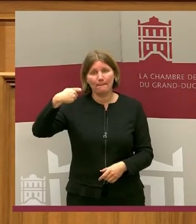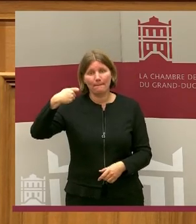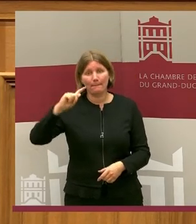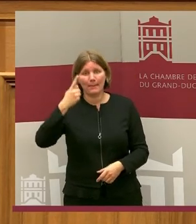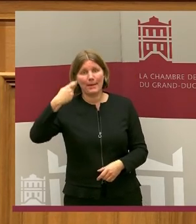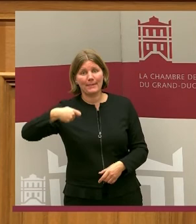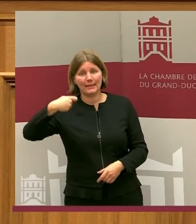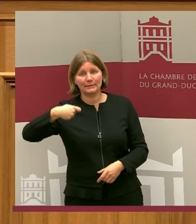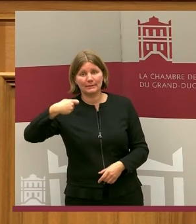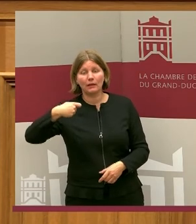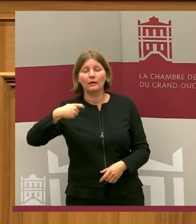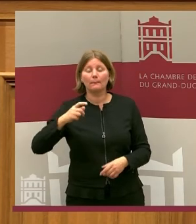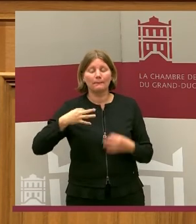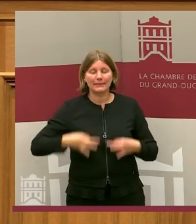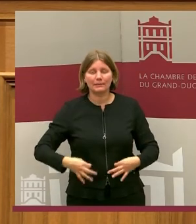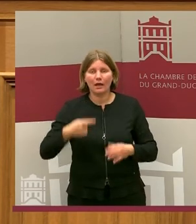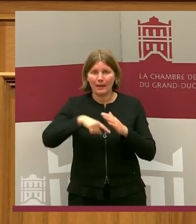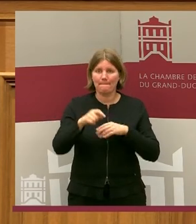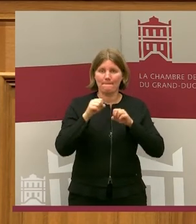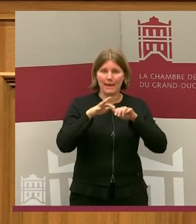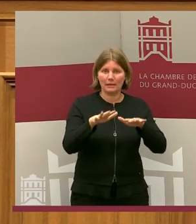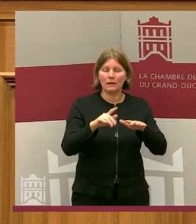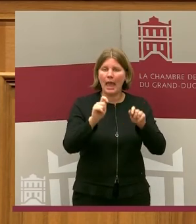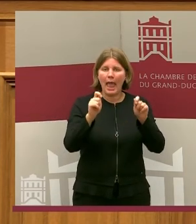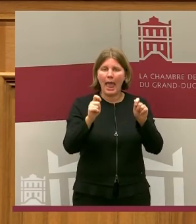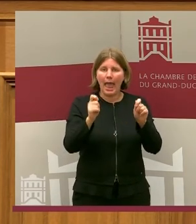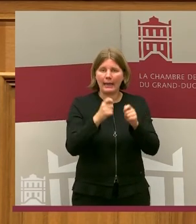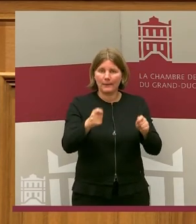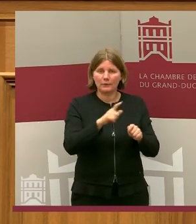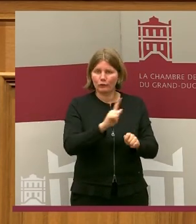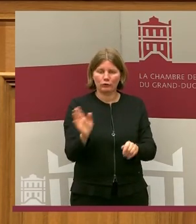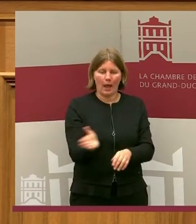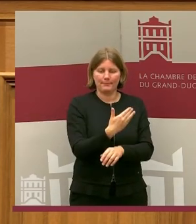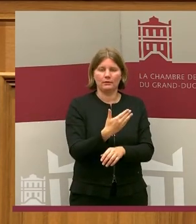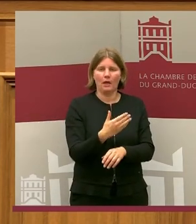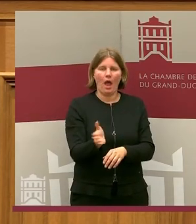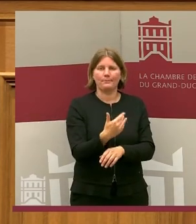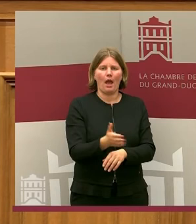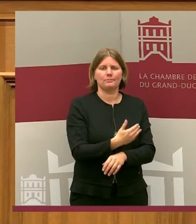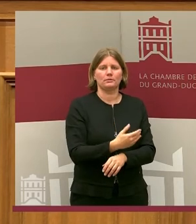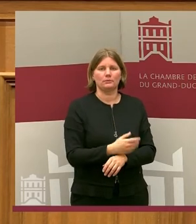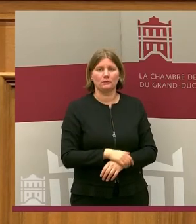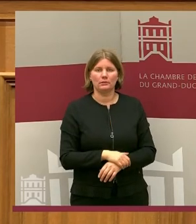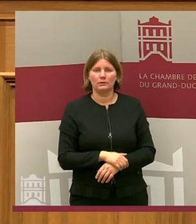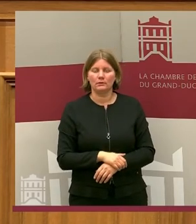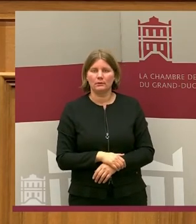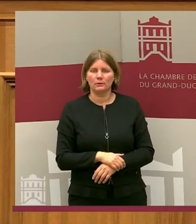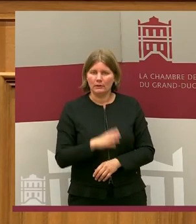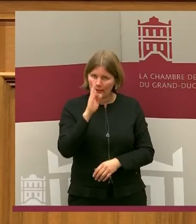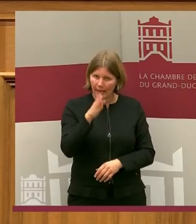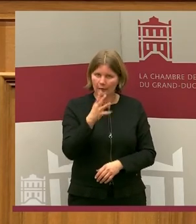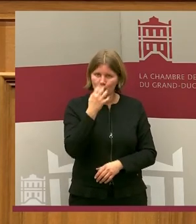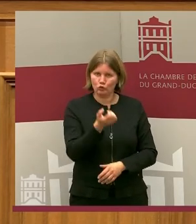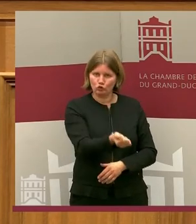den Medien, den hier Resultate aber direkt wegspätscht. Und das offensichtlich direkt will an den Tierang